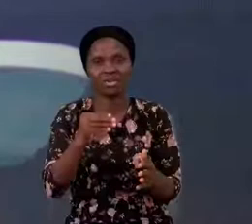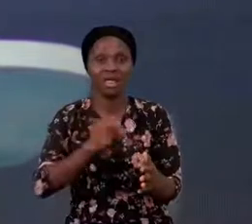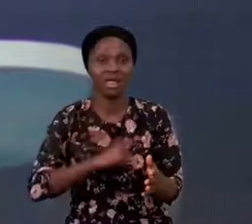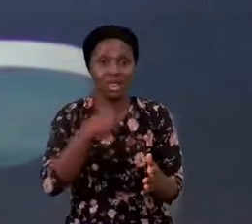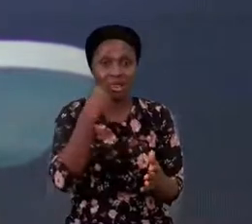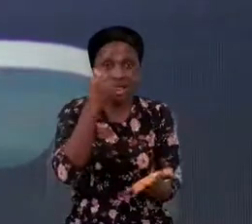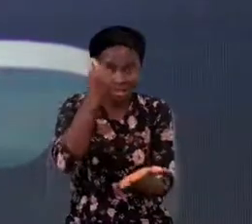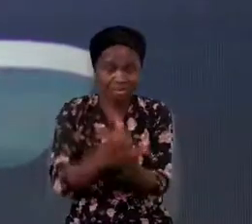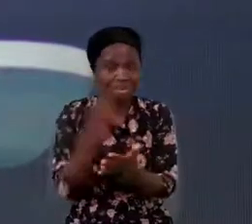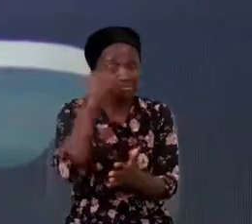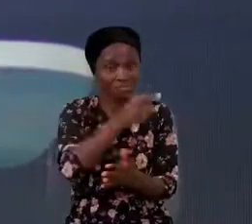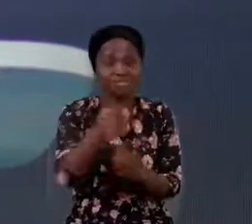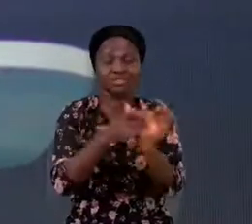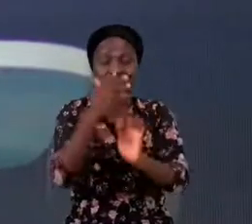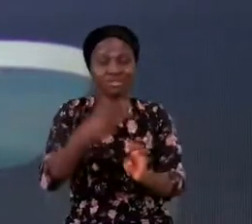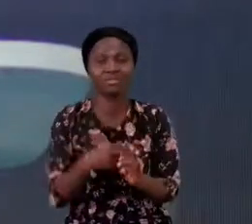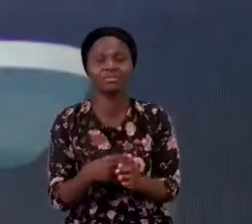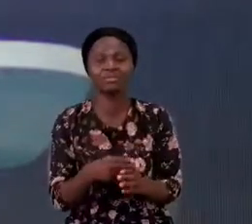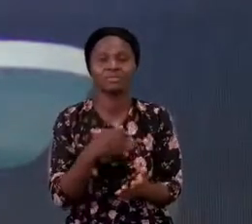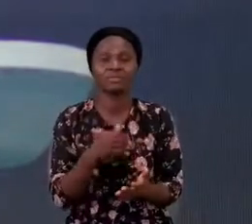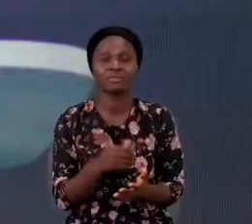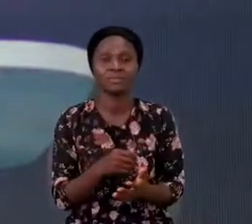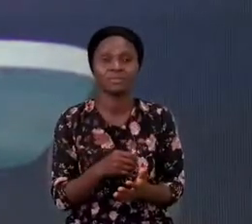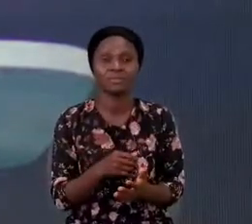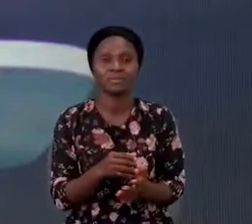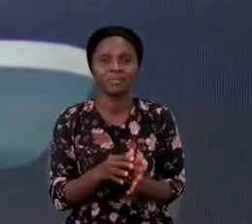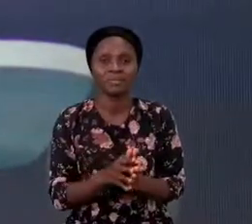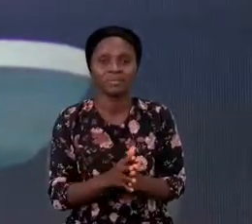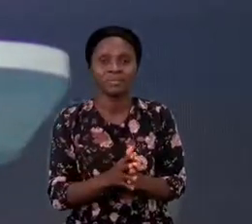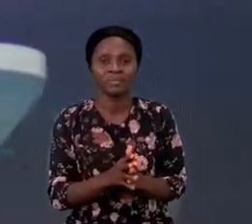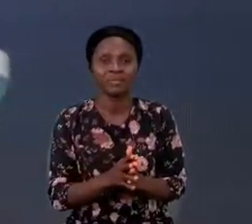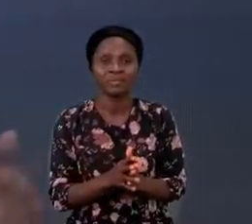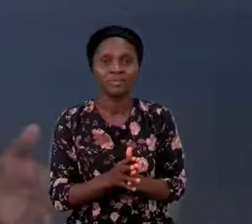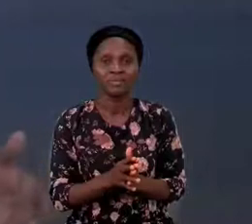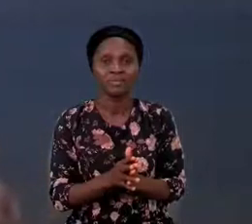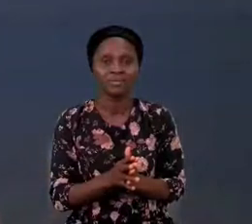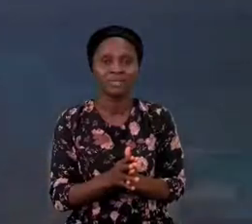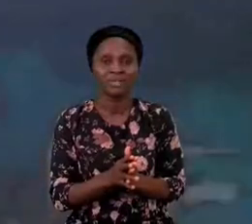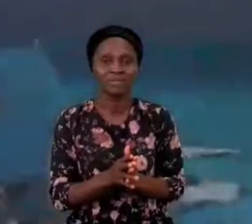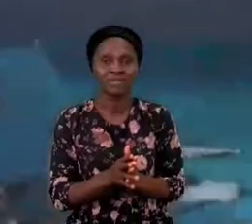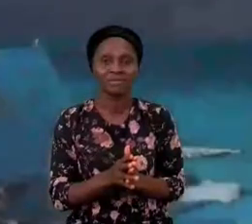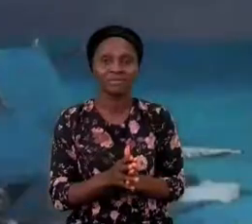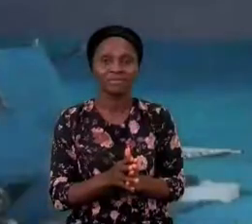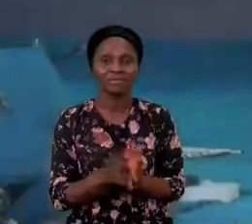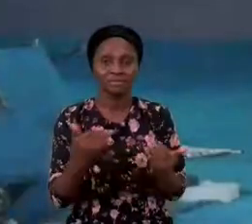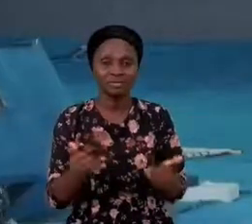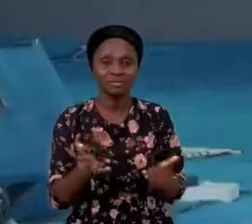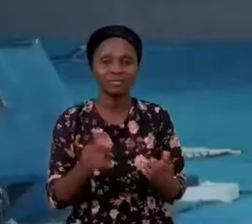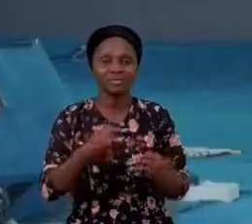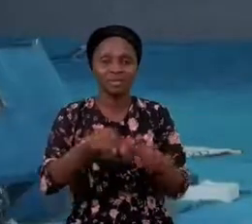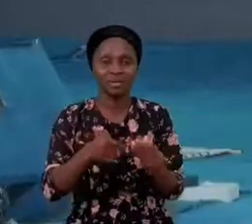Les élèves éminents hissés sur l'échelle de l'excellence. Le